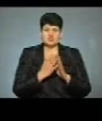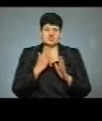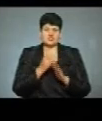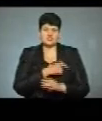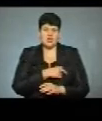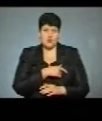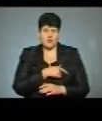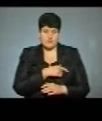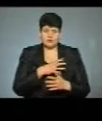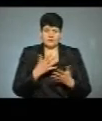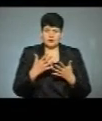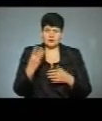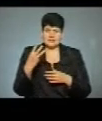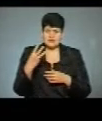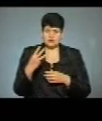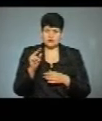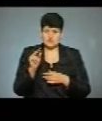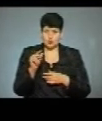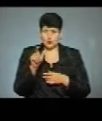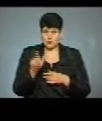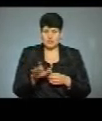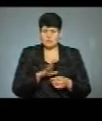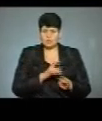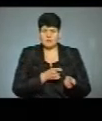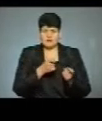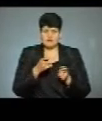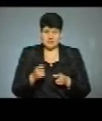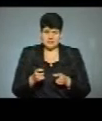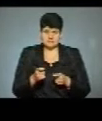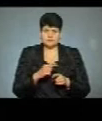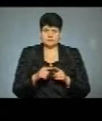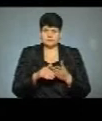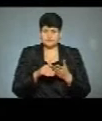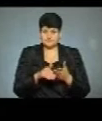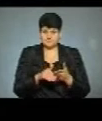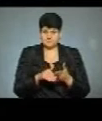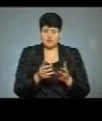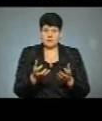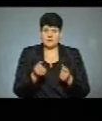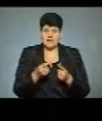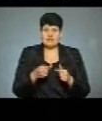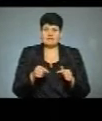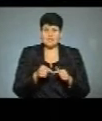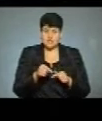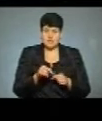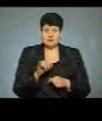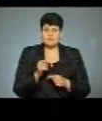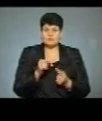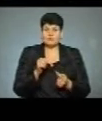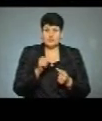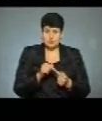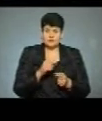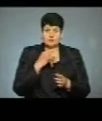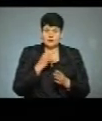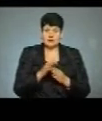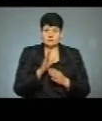даними встановлено, що 30-го числа людина була доставлена каретою медичної швидкої допомоги у приймальне відділення, відповідно, і відповідальність за